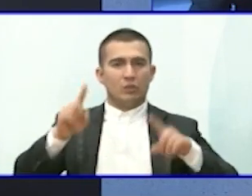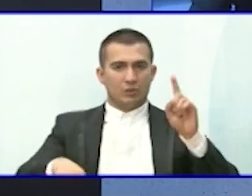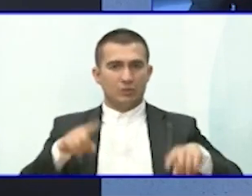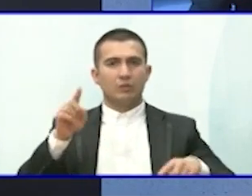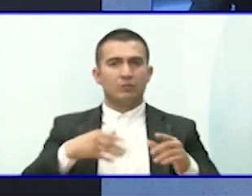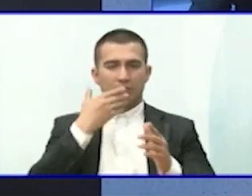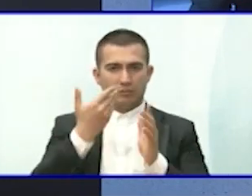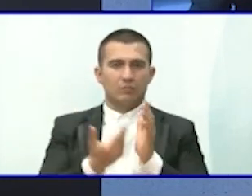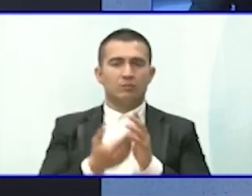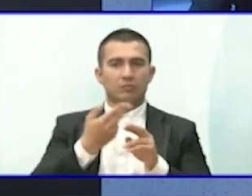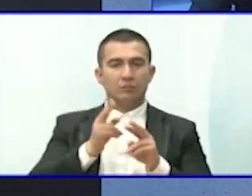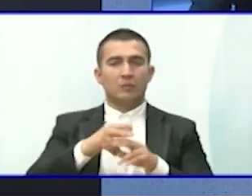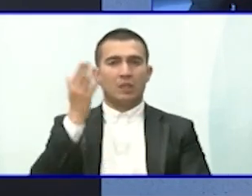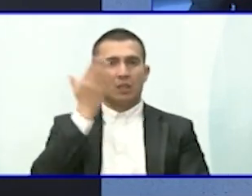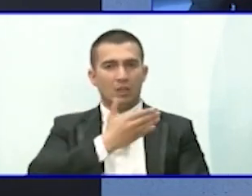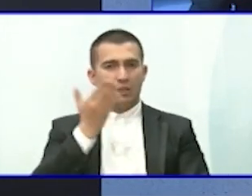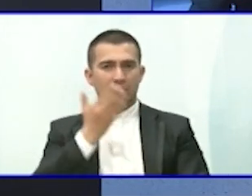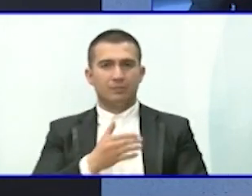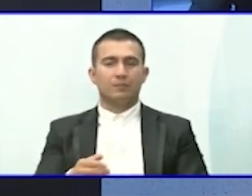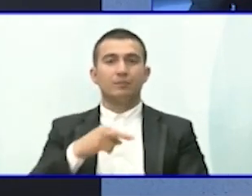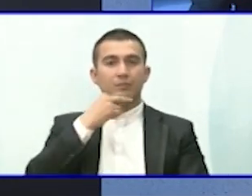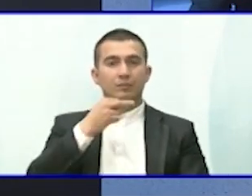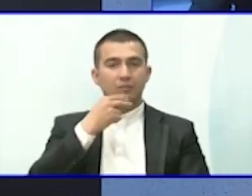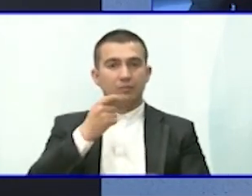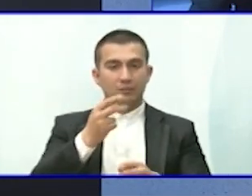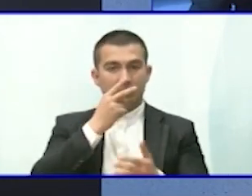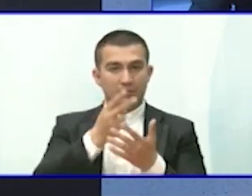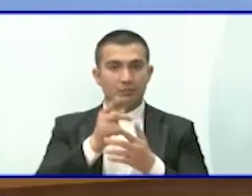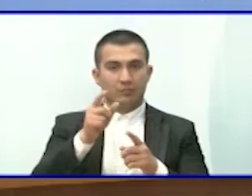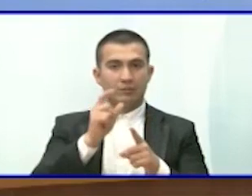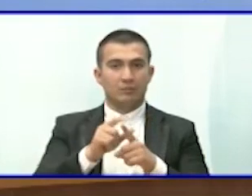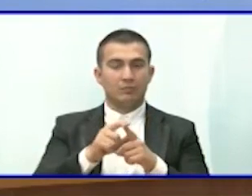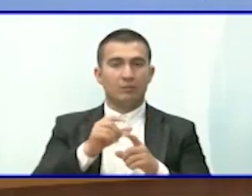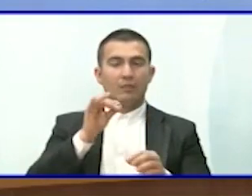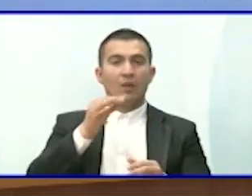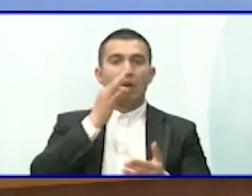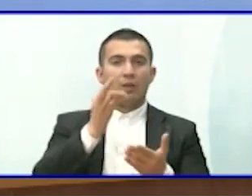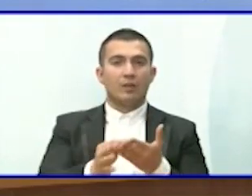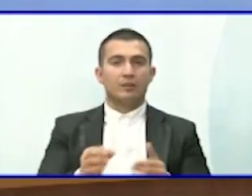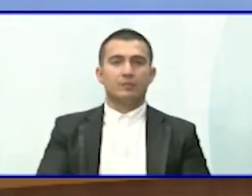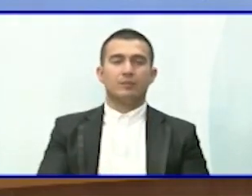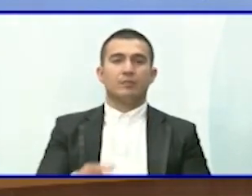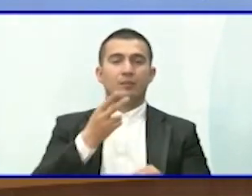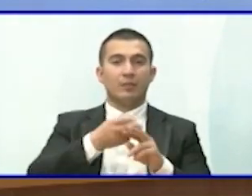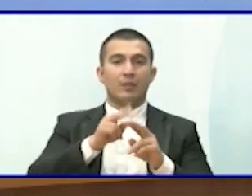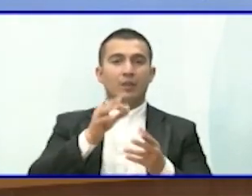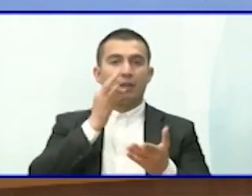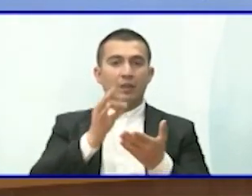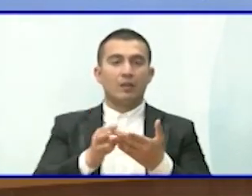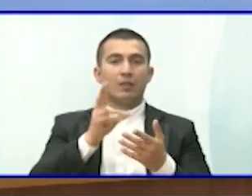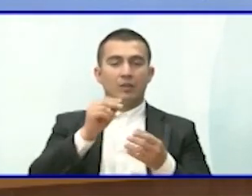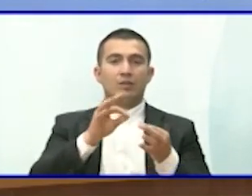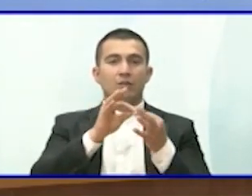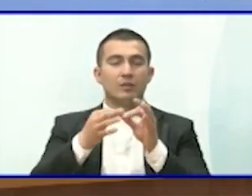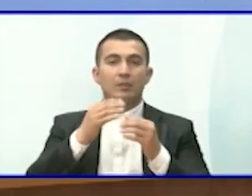жизни в кино обратите внимание на вопрос и на ответ в ответе присутствие